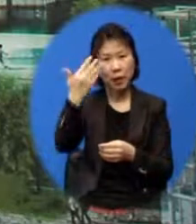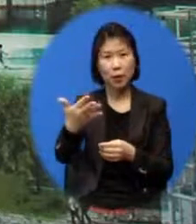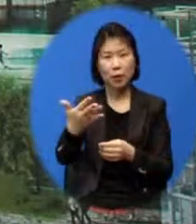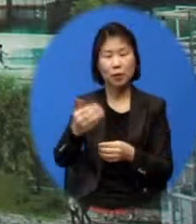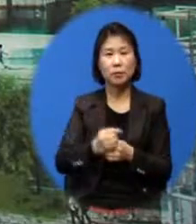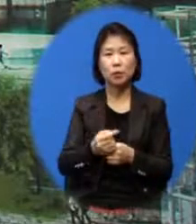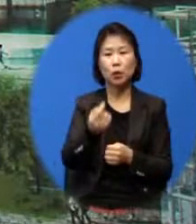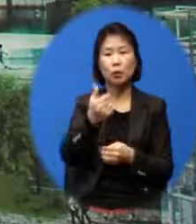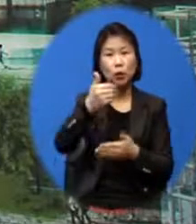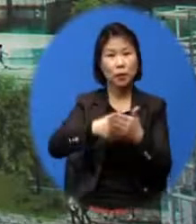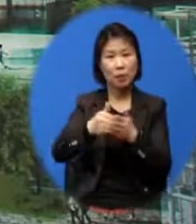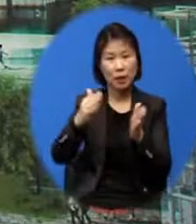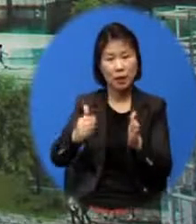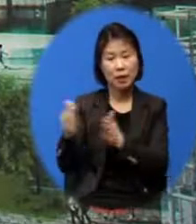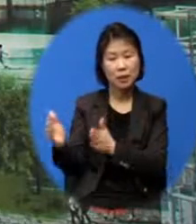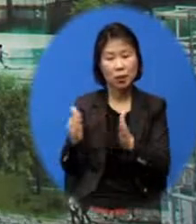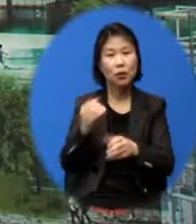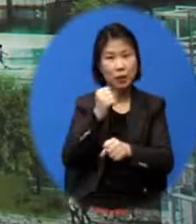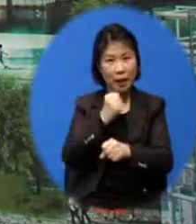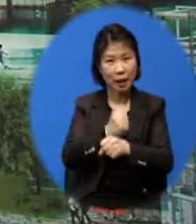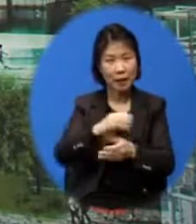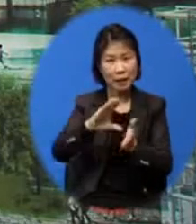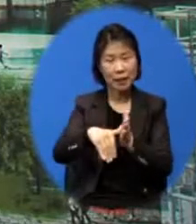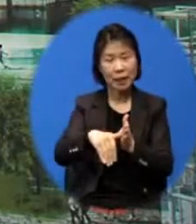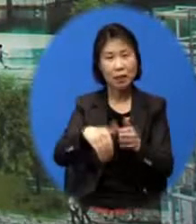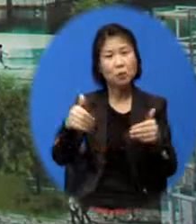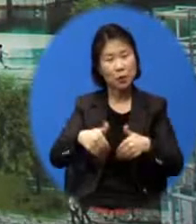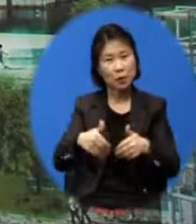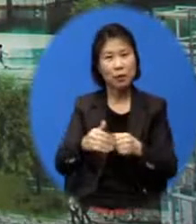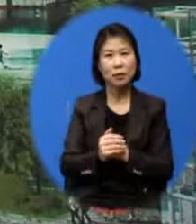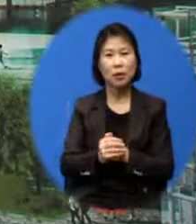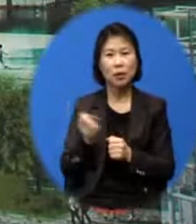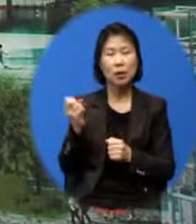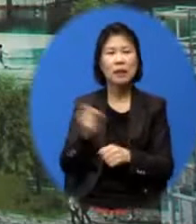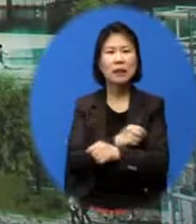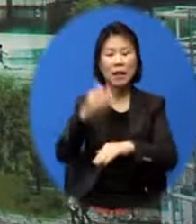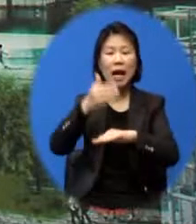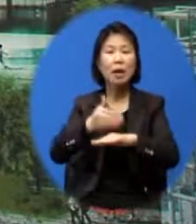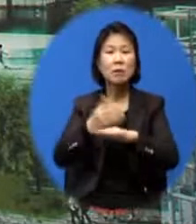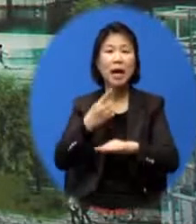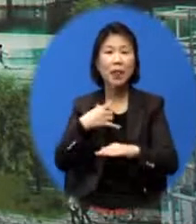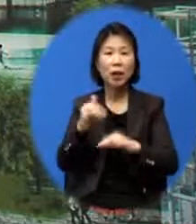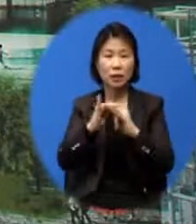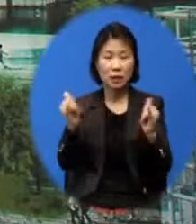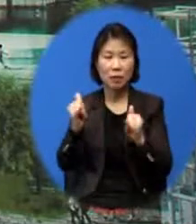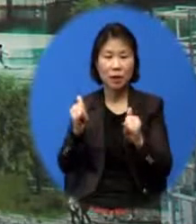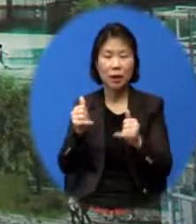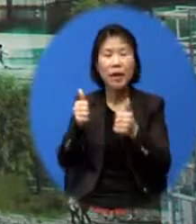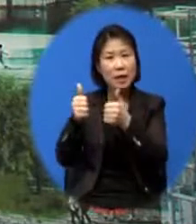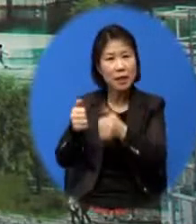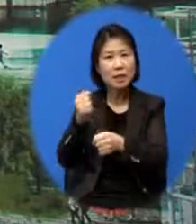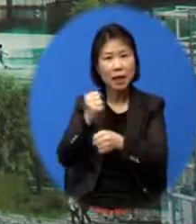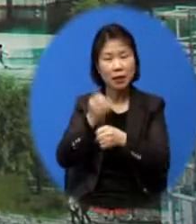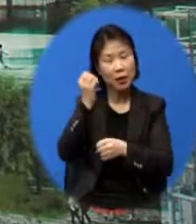않은 2012년을 잘 돌아보고 정리하는 시간을 가져보는 것도 의미 있을 텐데요. 특히 감사했던 분들에게 안부 연락하는